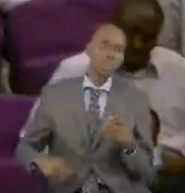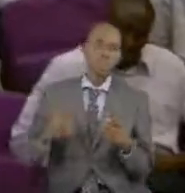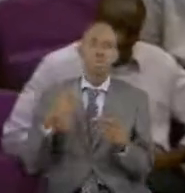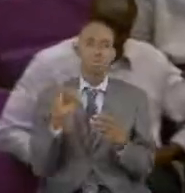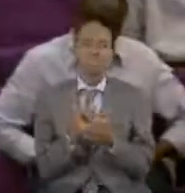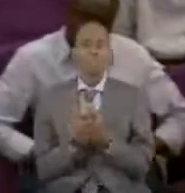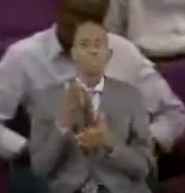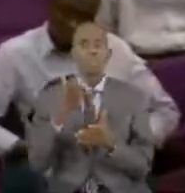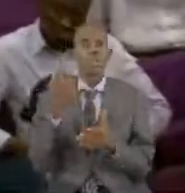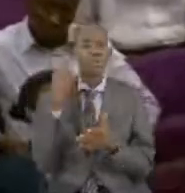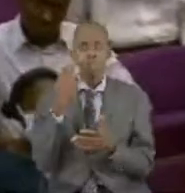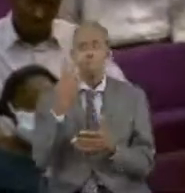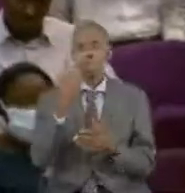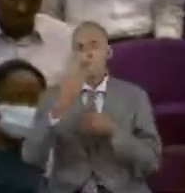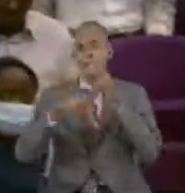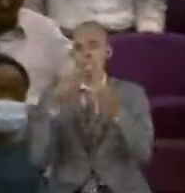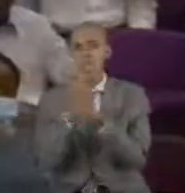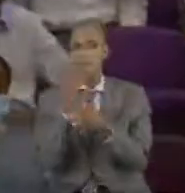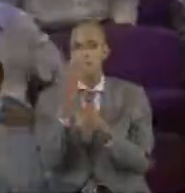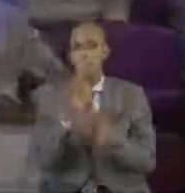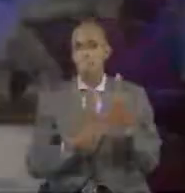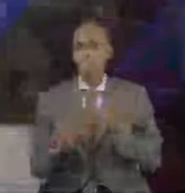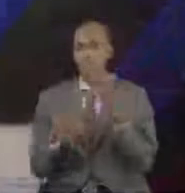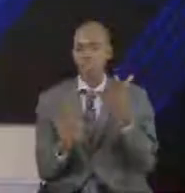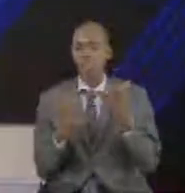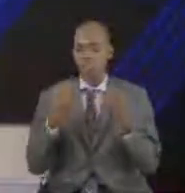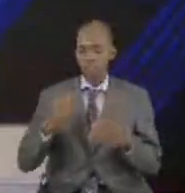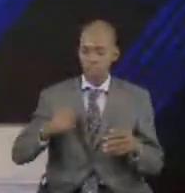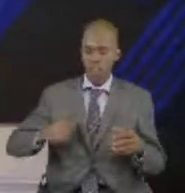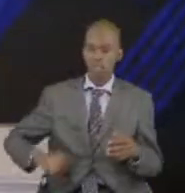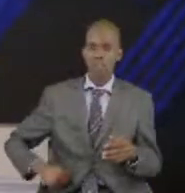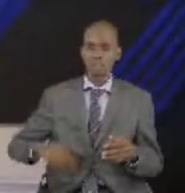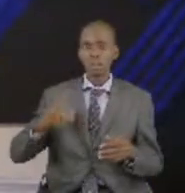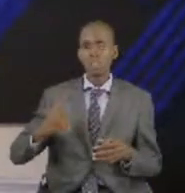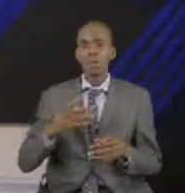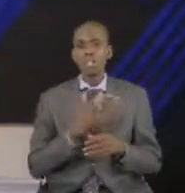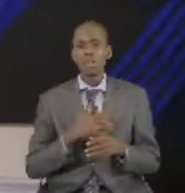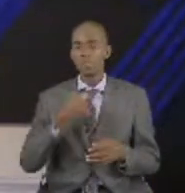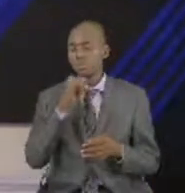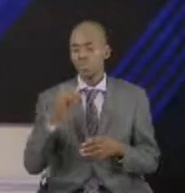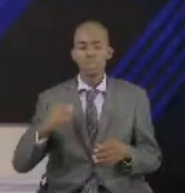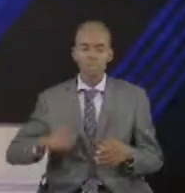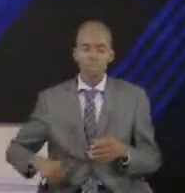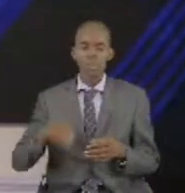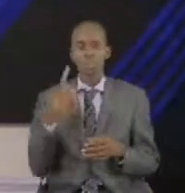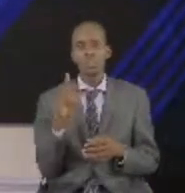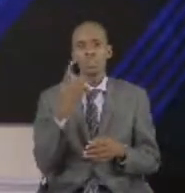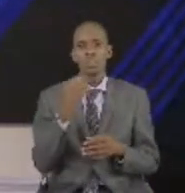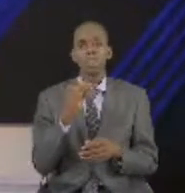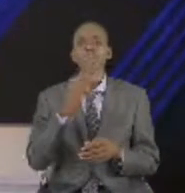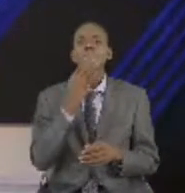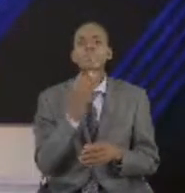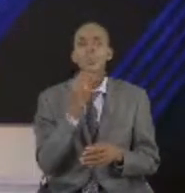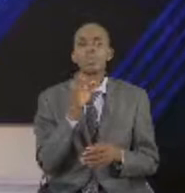afin qu'il y ait deux types de personnes si la terre les uns circoncis et les circoncis il